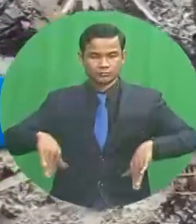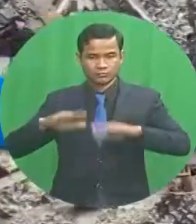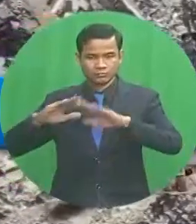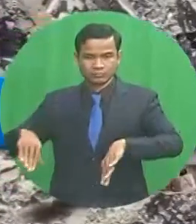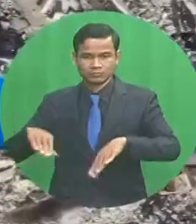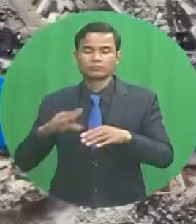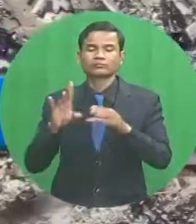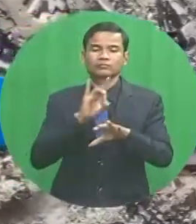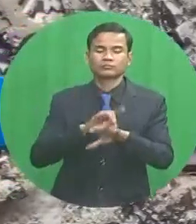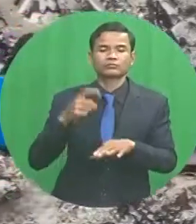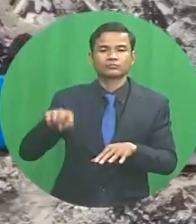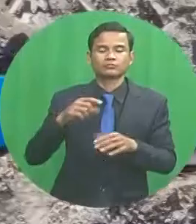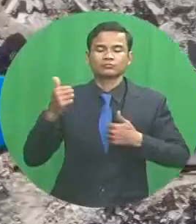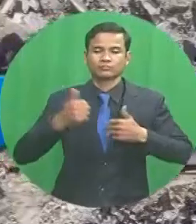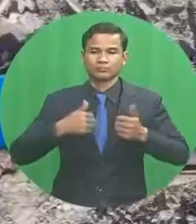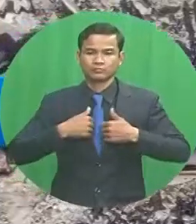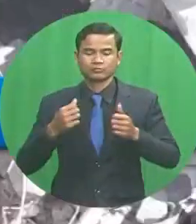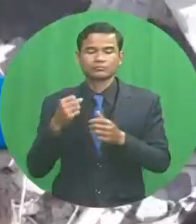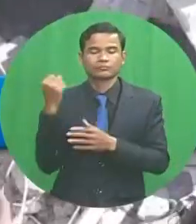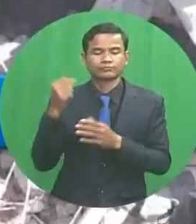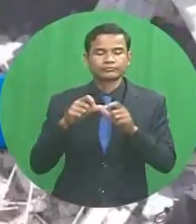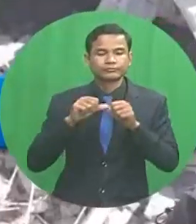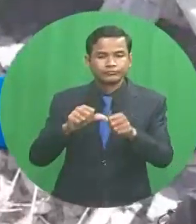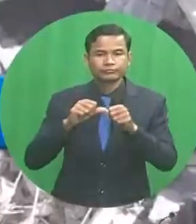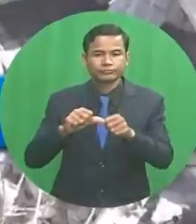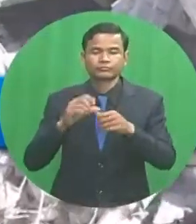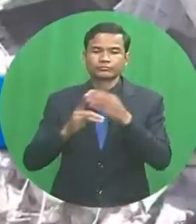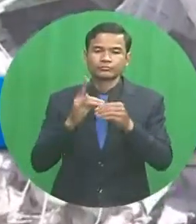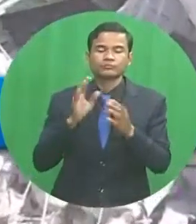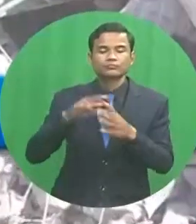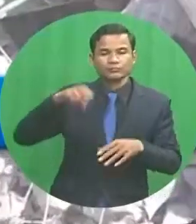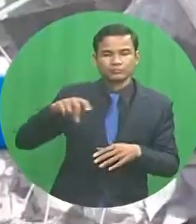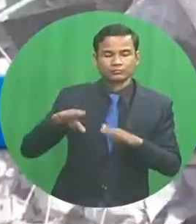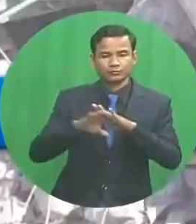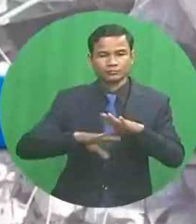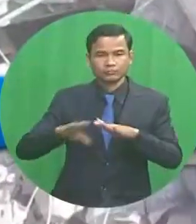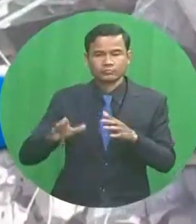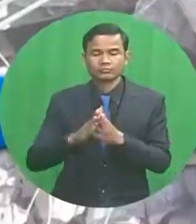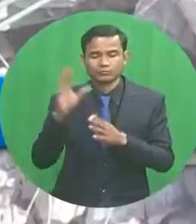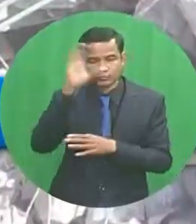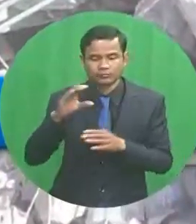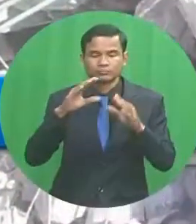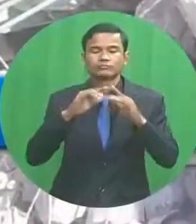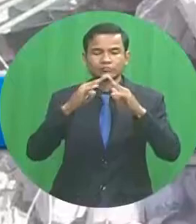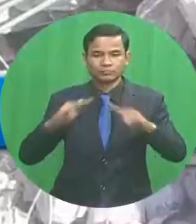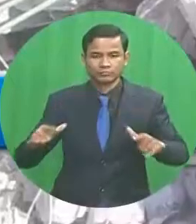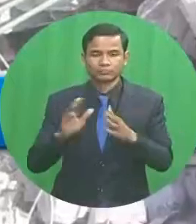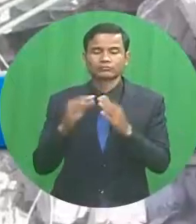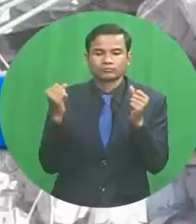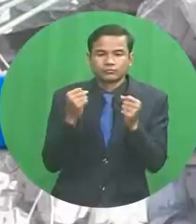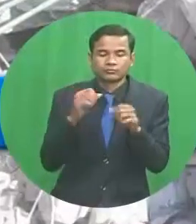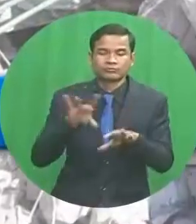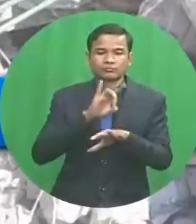ថាពួកគេនៅតែតស៊ូដើម្បីបំពេញតម្រូវការមូលដ្ឋានដោយជាការស្វែងរកទីជម្រកភាពត្រជាក់ដ៏ជូរចត់នាពេល